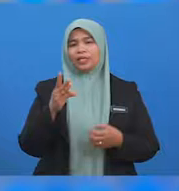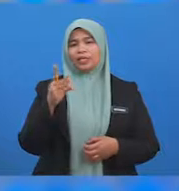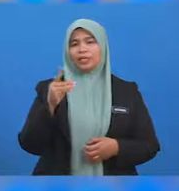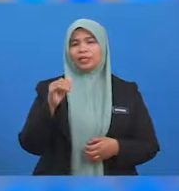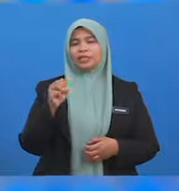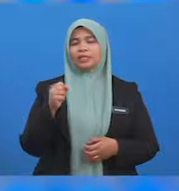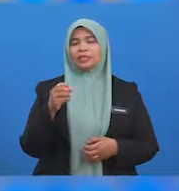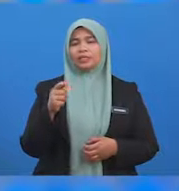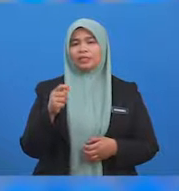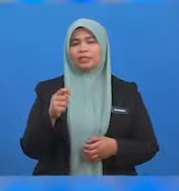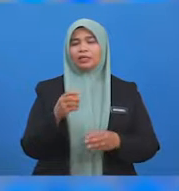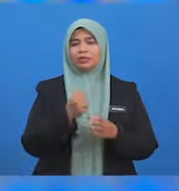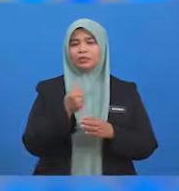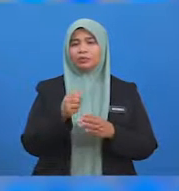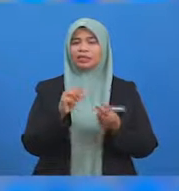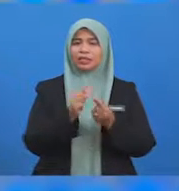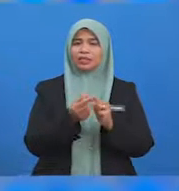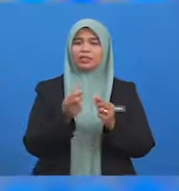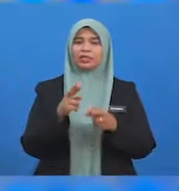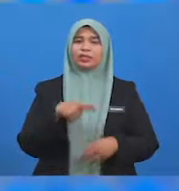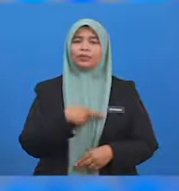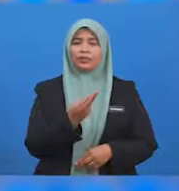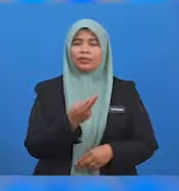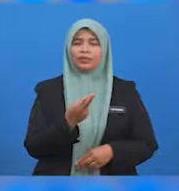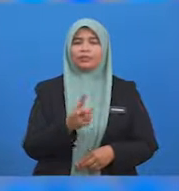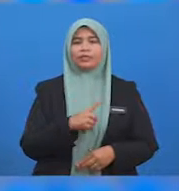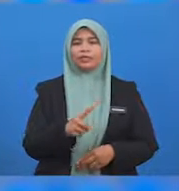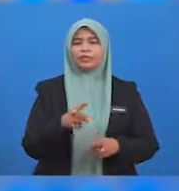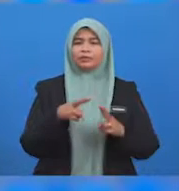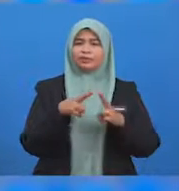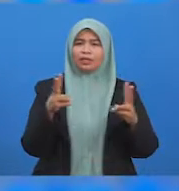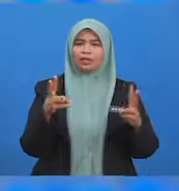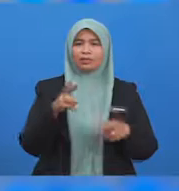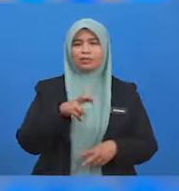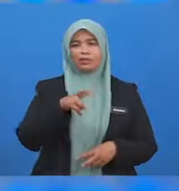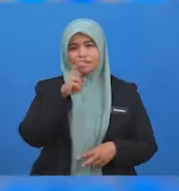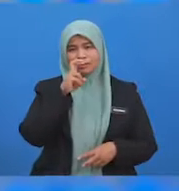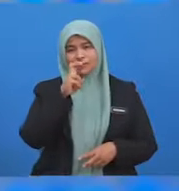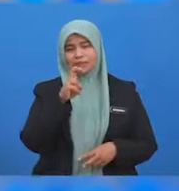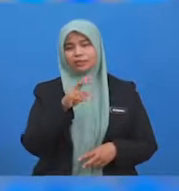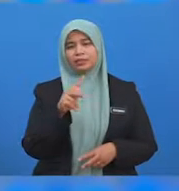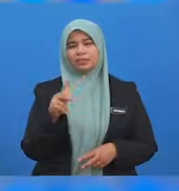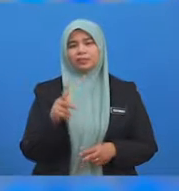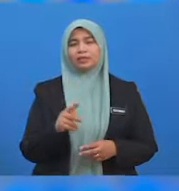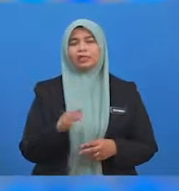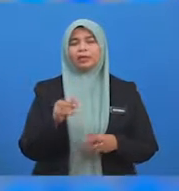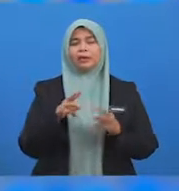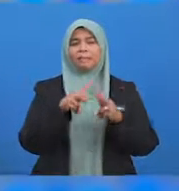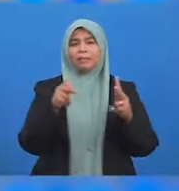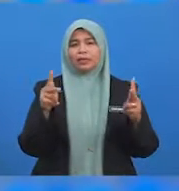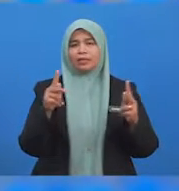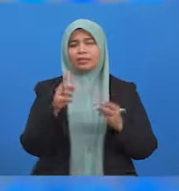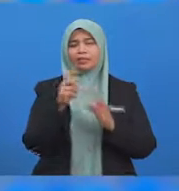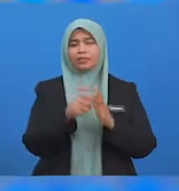ganti rugi. Di sini, Islam sangat menegaskan yang paling terkesan dengan